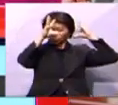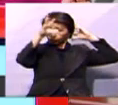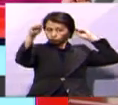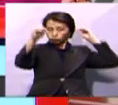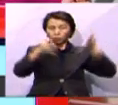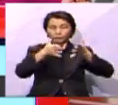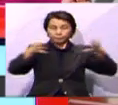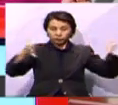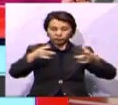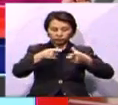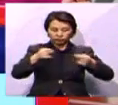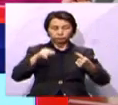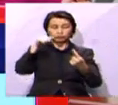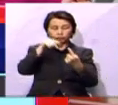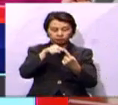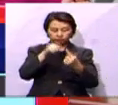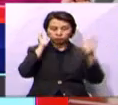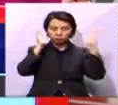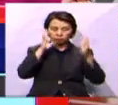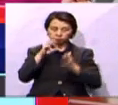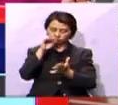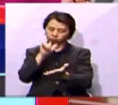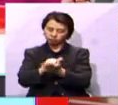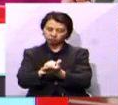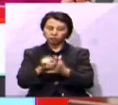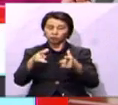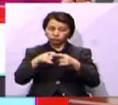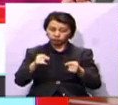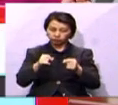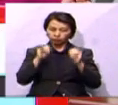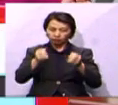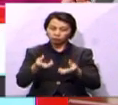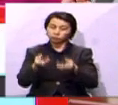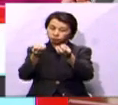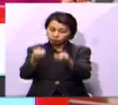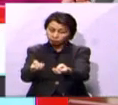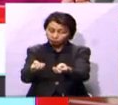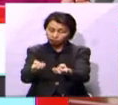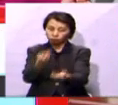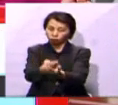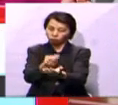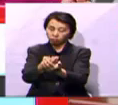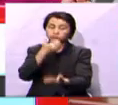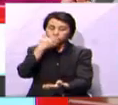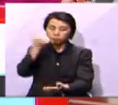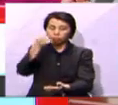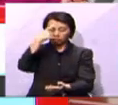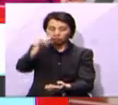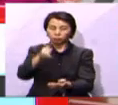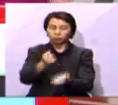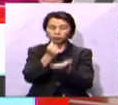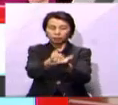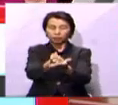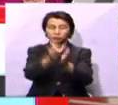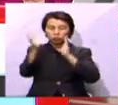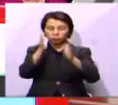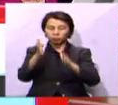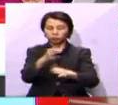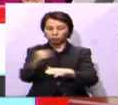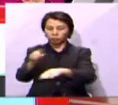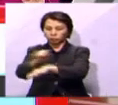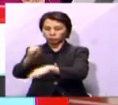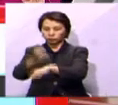Malaysia Makio Miyagawa yakin negaranya akan menawarkan pakej kewangan terbaik yang akan membantu Malaysia dan